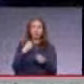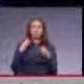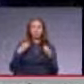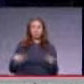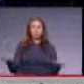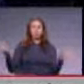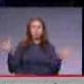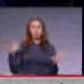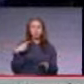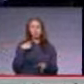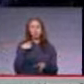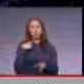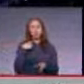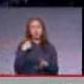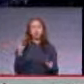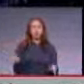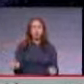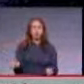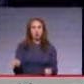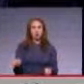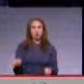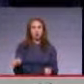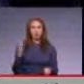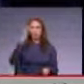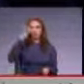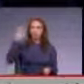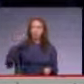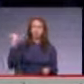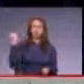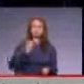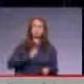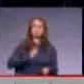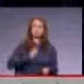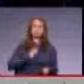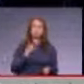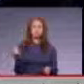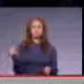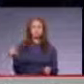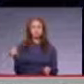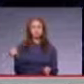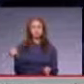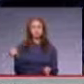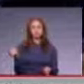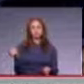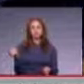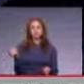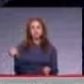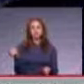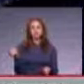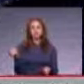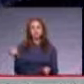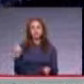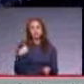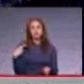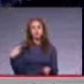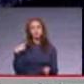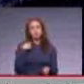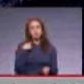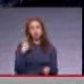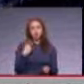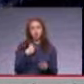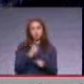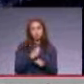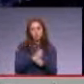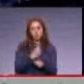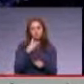اشوف الحال. يعني اول مره يستضيفني او اسمع الحاله دي. وبرده الحاله بتاعتها هي. انما هقول ربنا